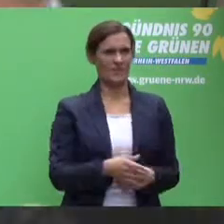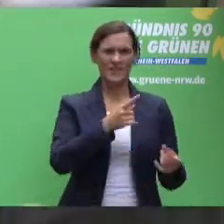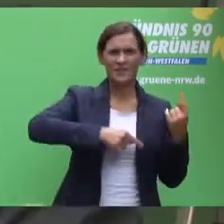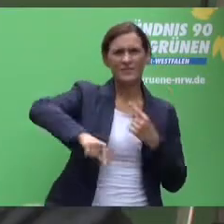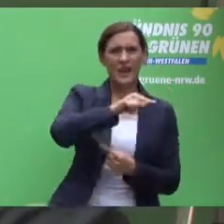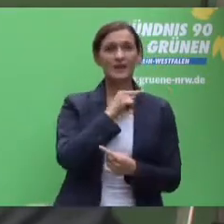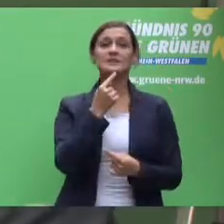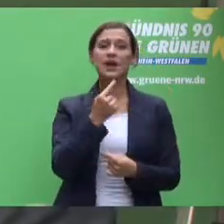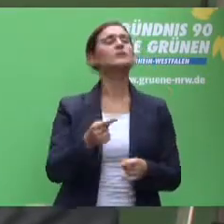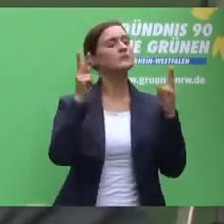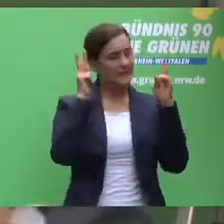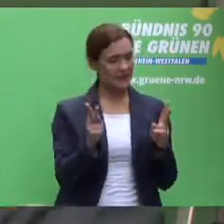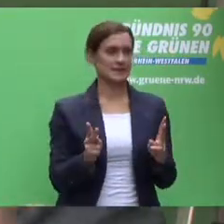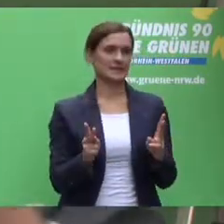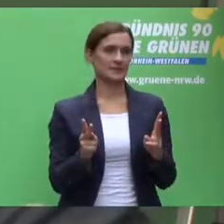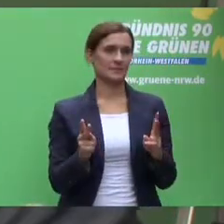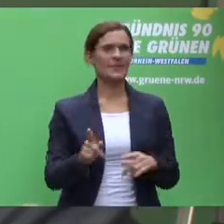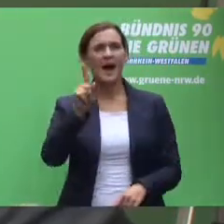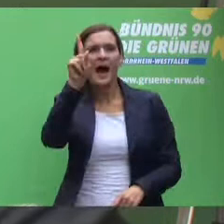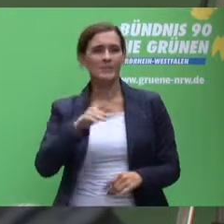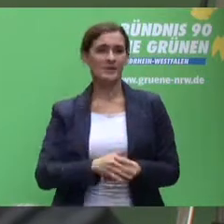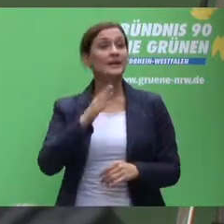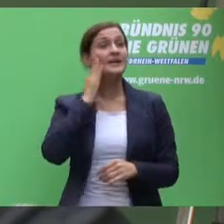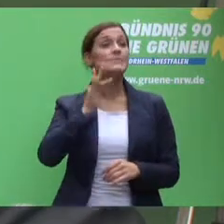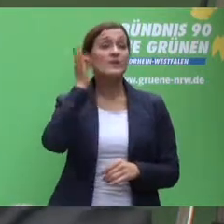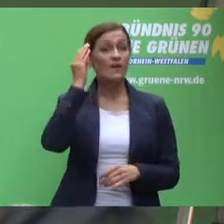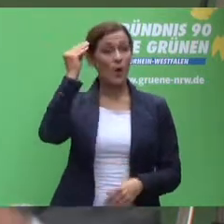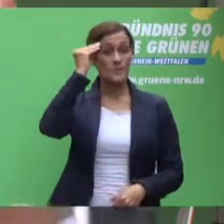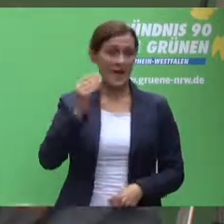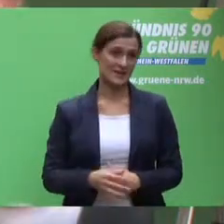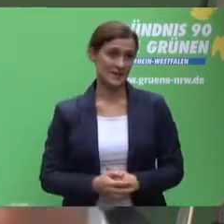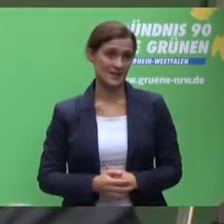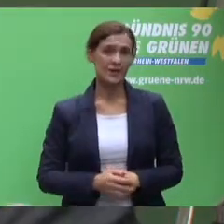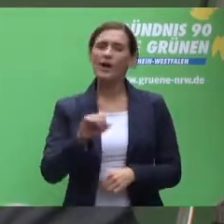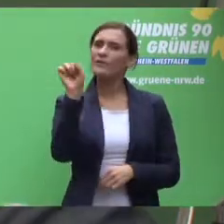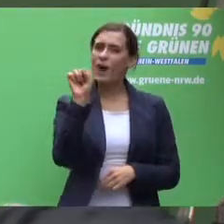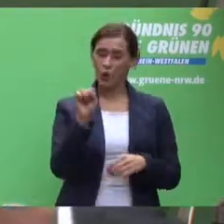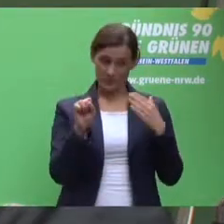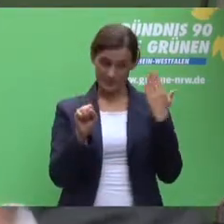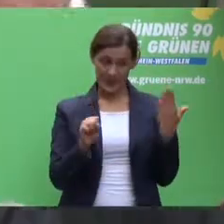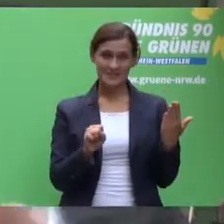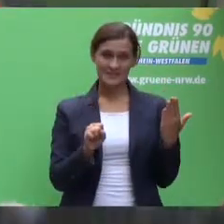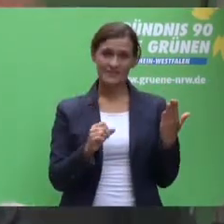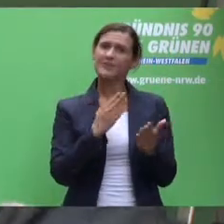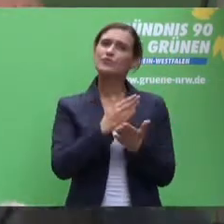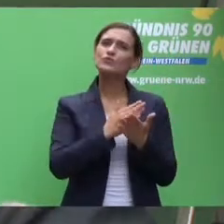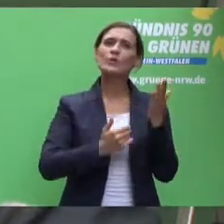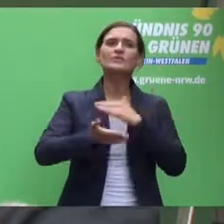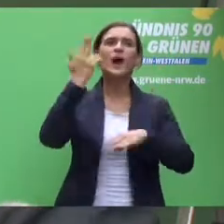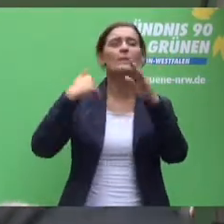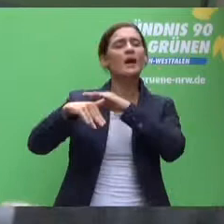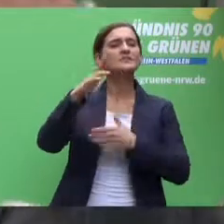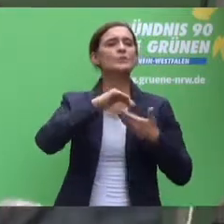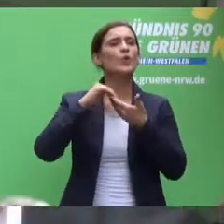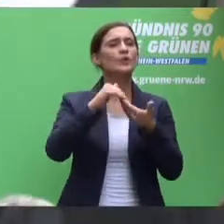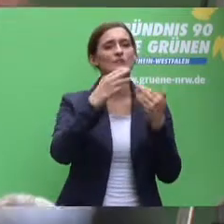das richtig. Nur, liebe Frau Merkel, warum haben Sie das, was schon im